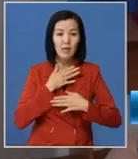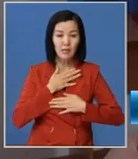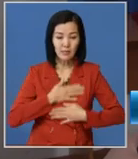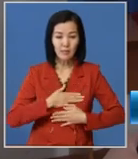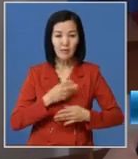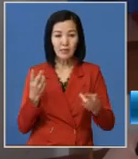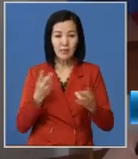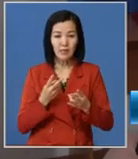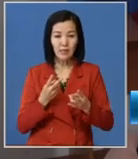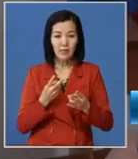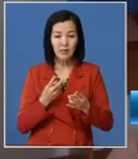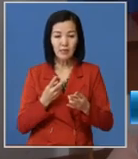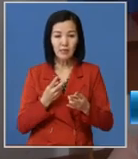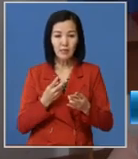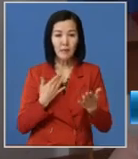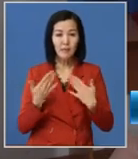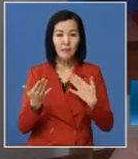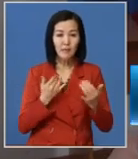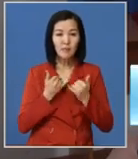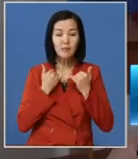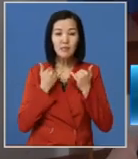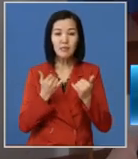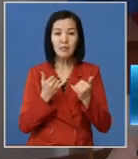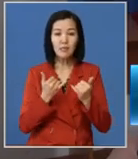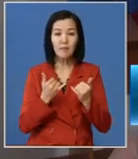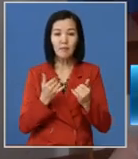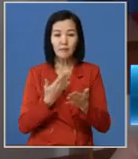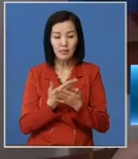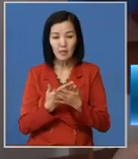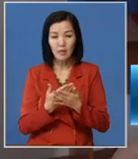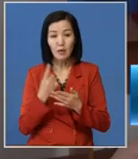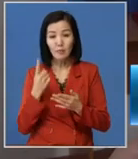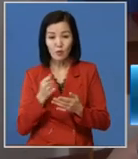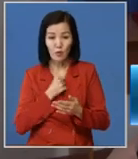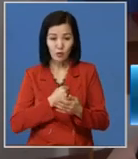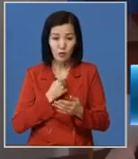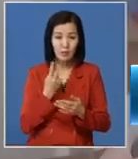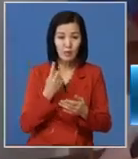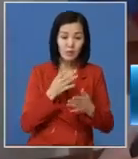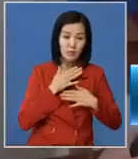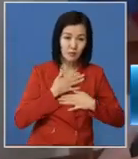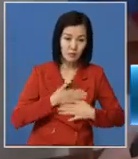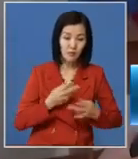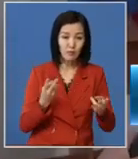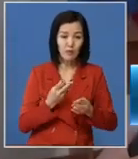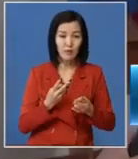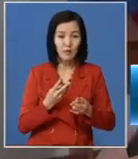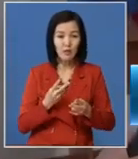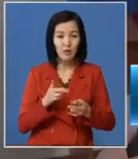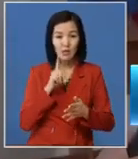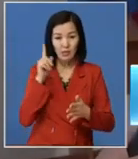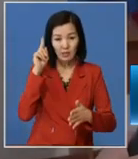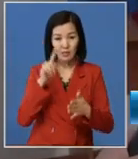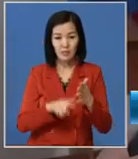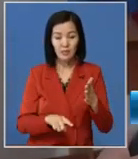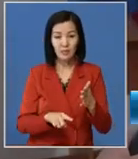бар жерде бәрі болады. Бір-бірін сыйлап, бірге сау шулағанда бірге ақырындату керек мінезін. Жастарға біз сенеміз деген ұран бар